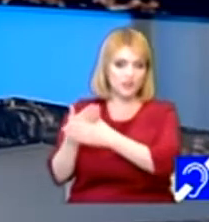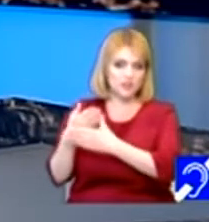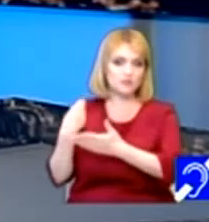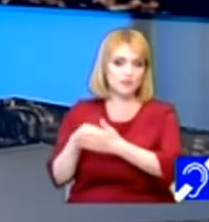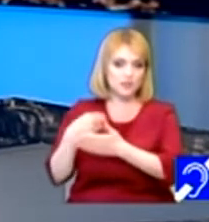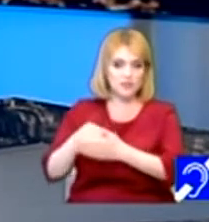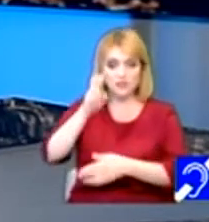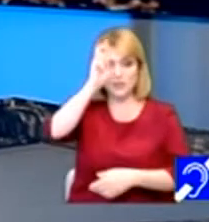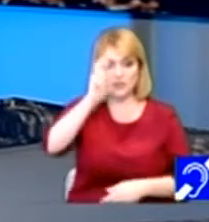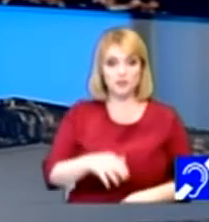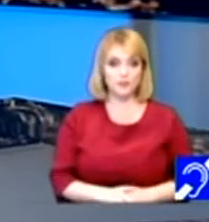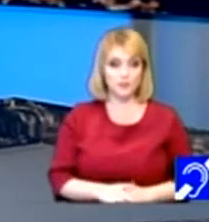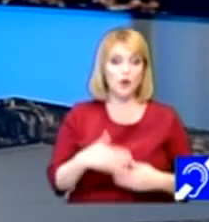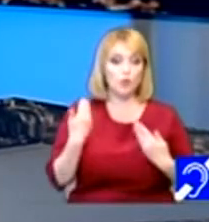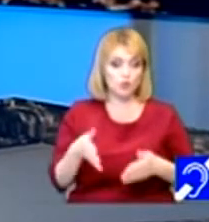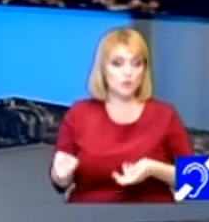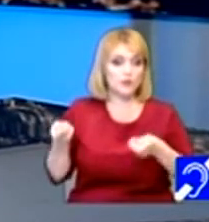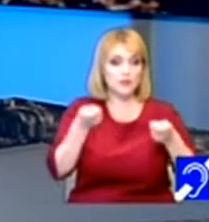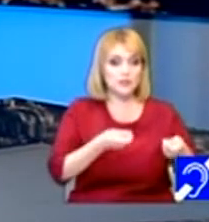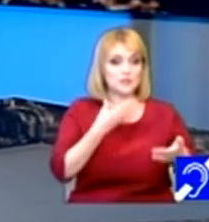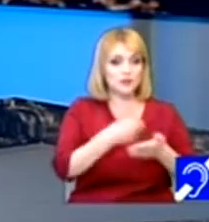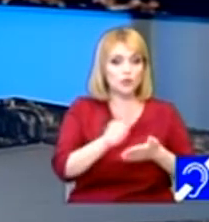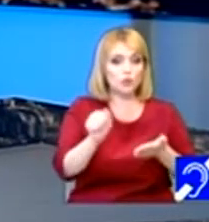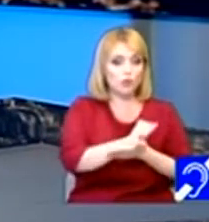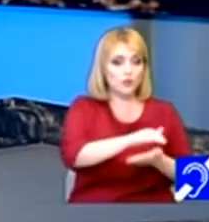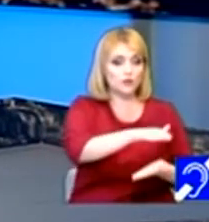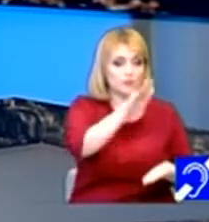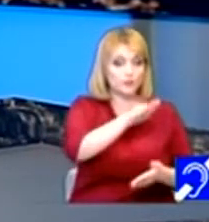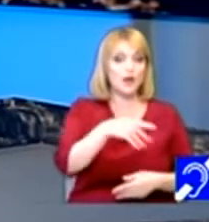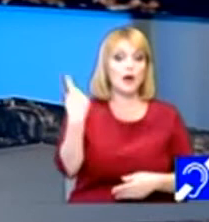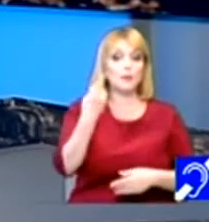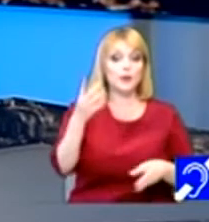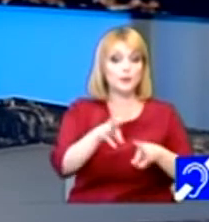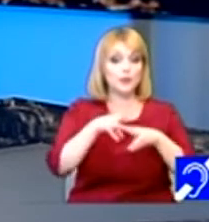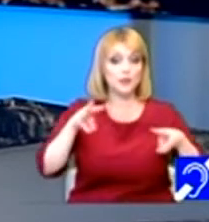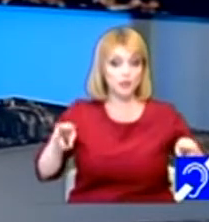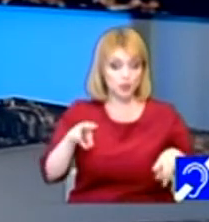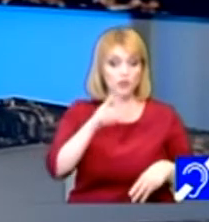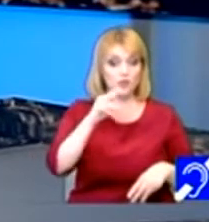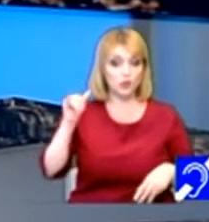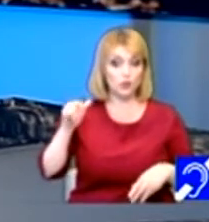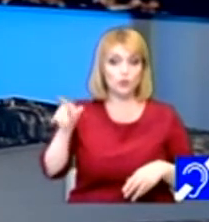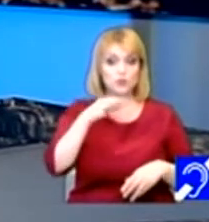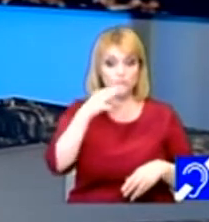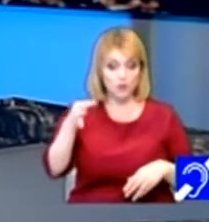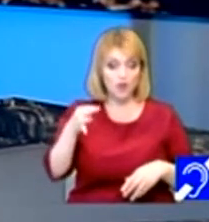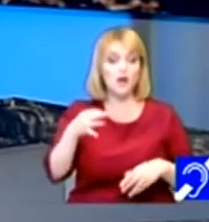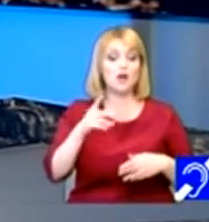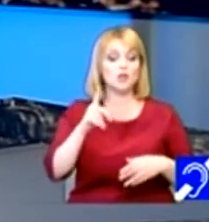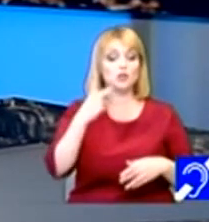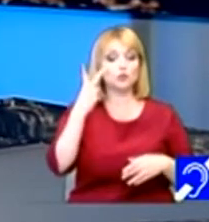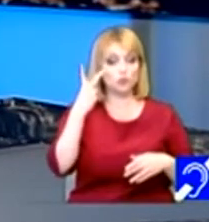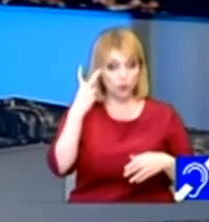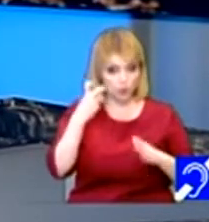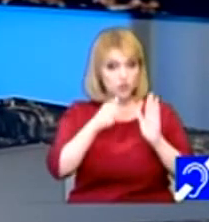la Agenție de Intervenție și Plăți pentru Agricultură. Premierul Ion Chicu anunță că 266 de solicitări au fost aprobate și